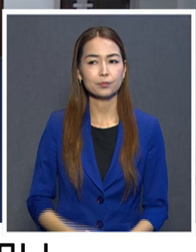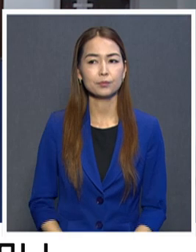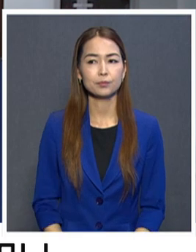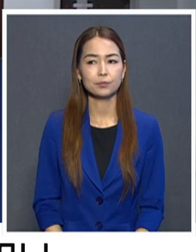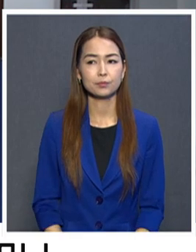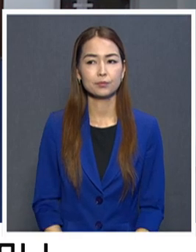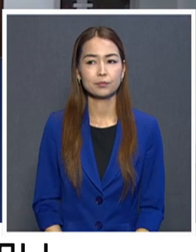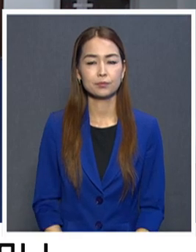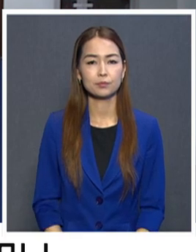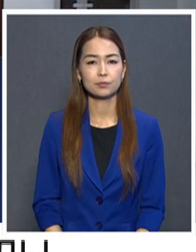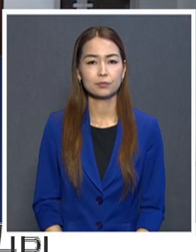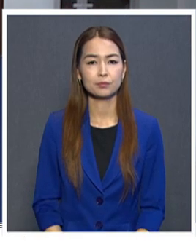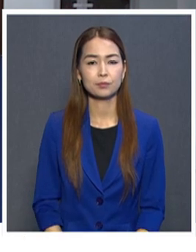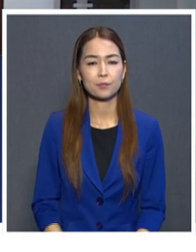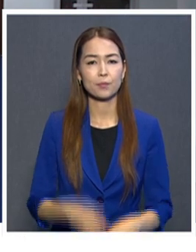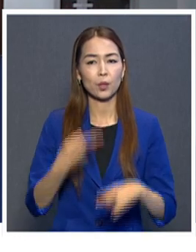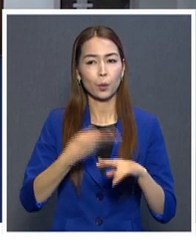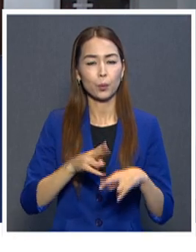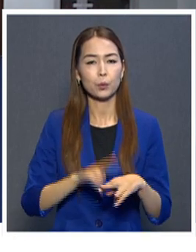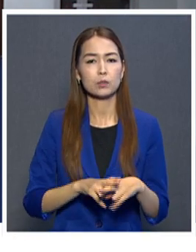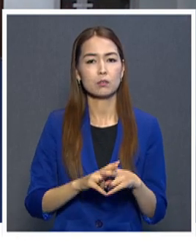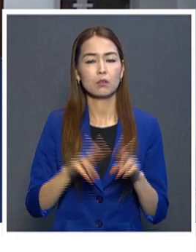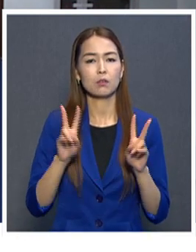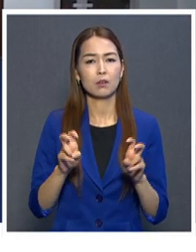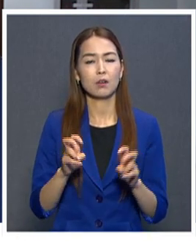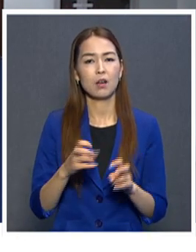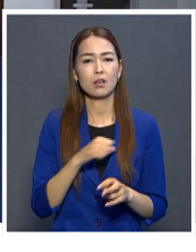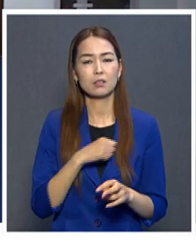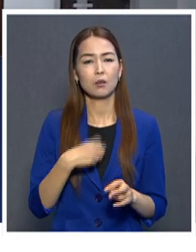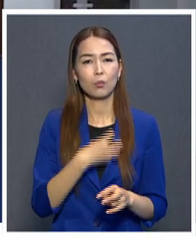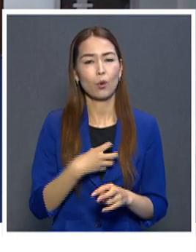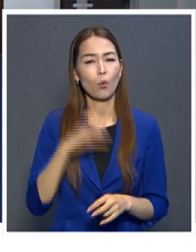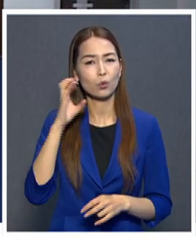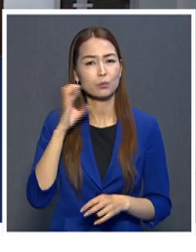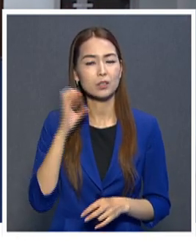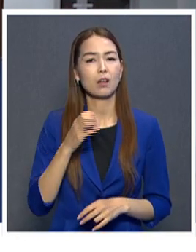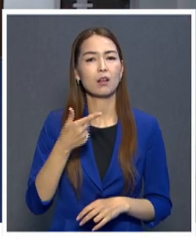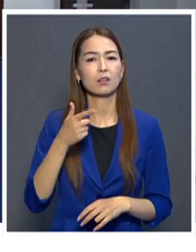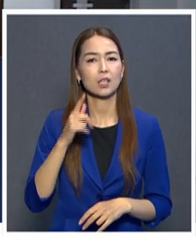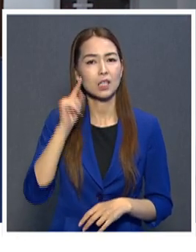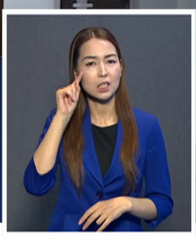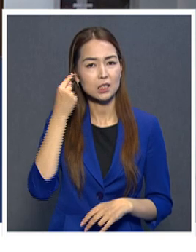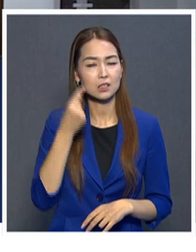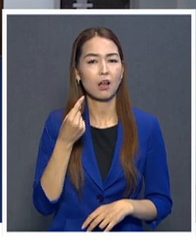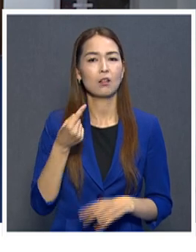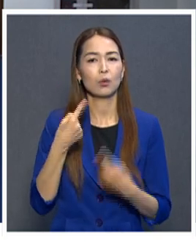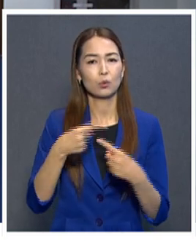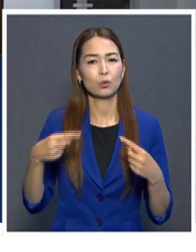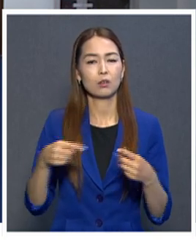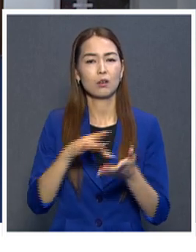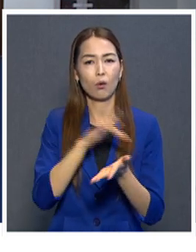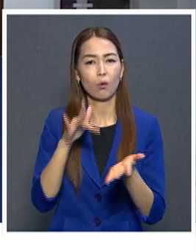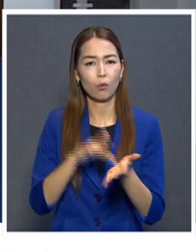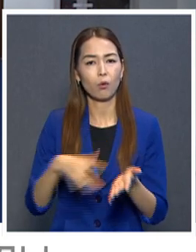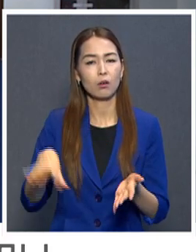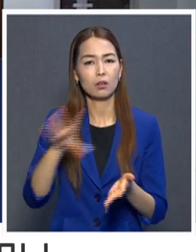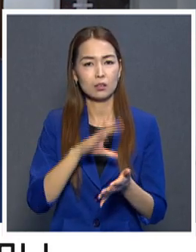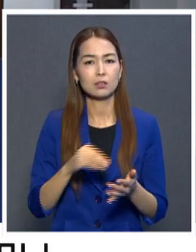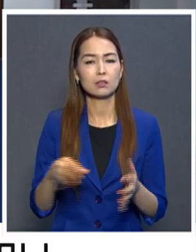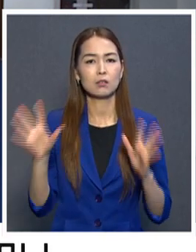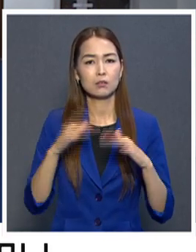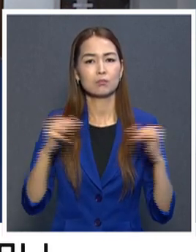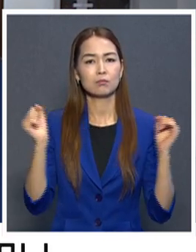сегодняшнего мероприятия. Шараның басты мақсаты Ресей, Өзбекстан, Қырғызстан, Қазақстан және басқа да Орталық Азия мемлекеттерінің ғалым,